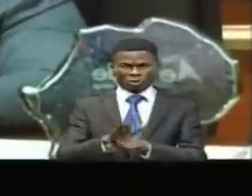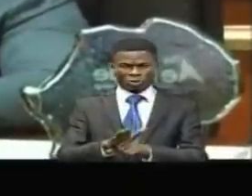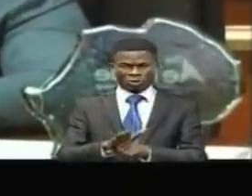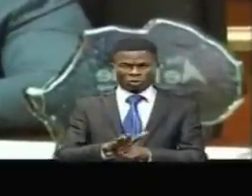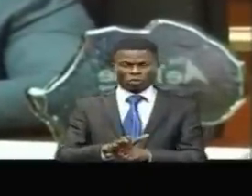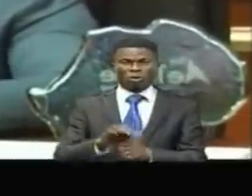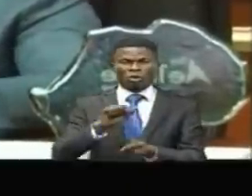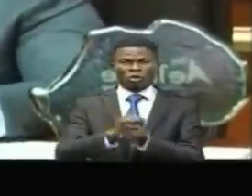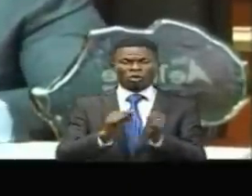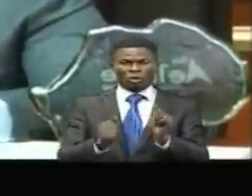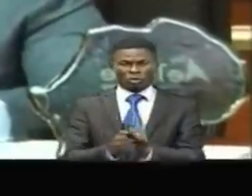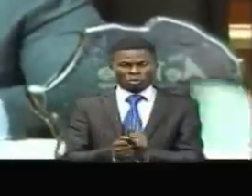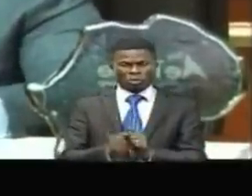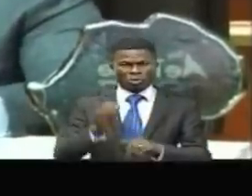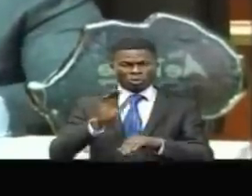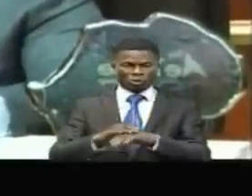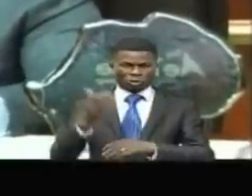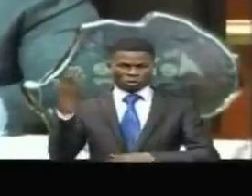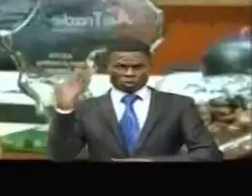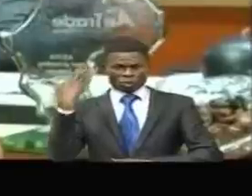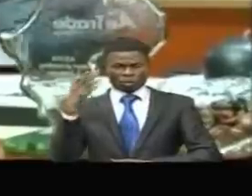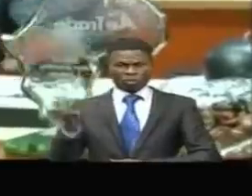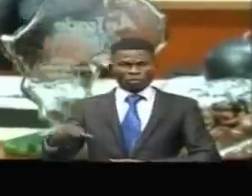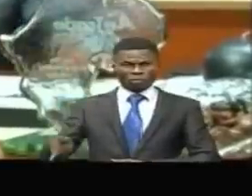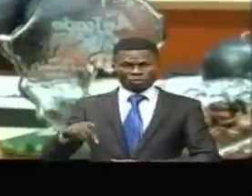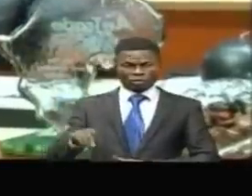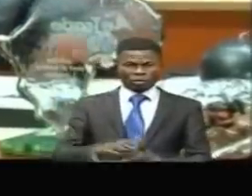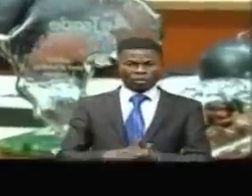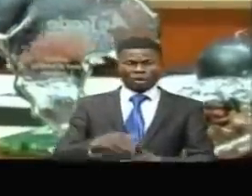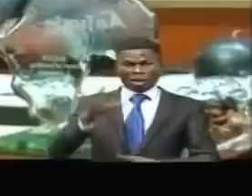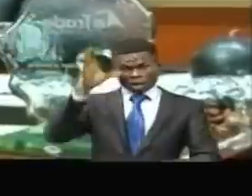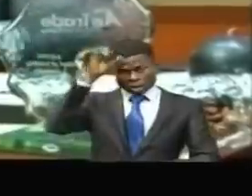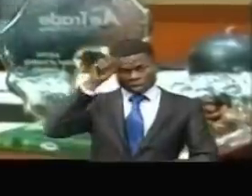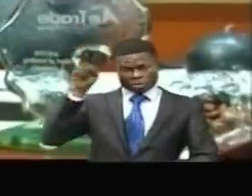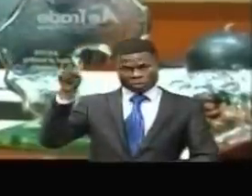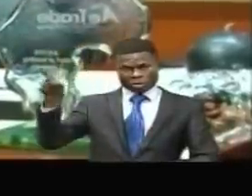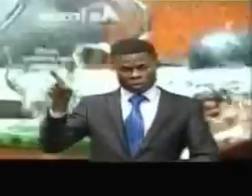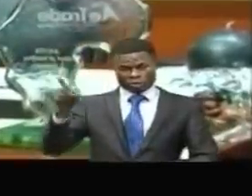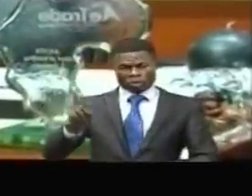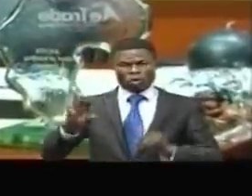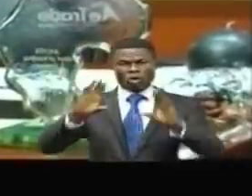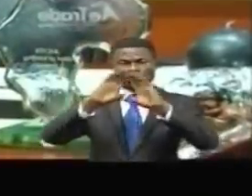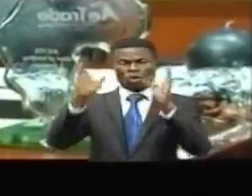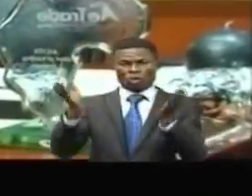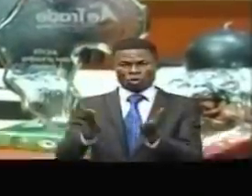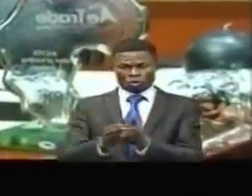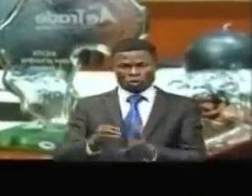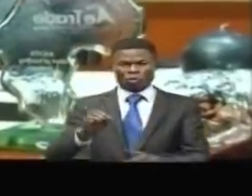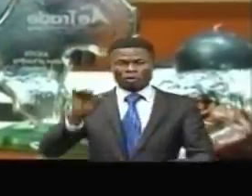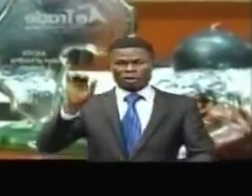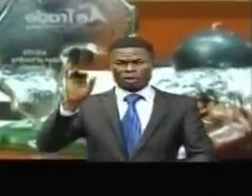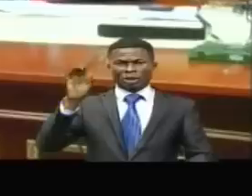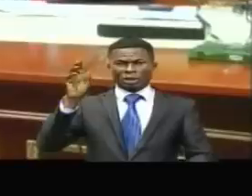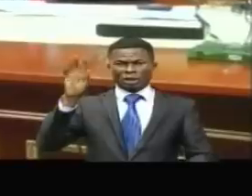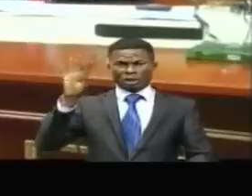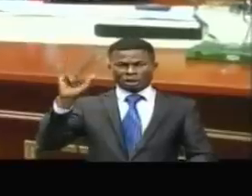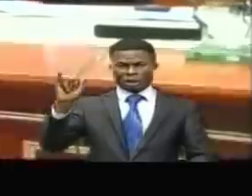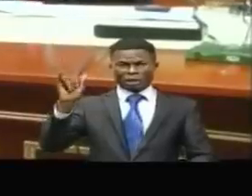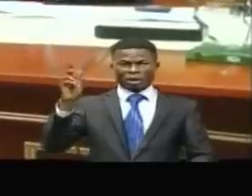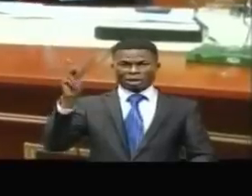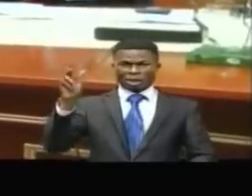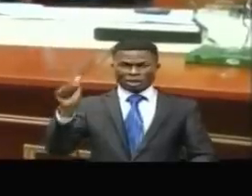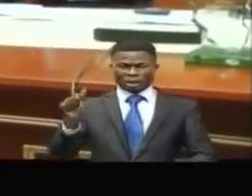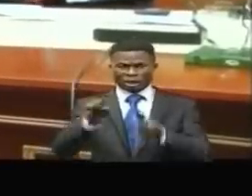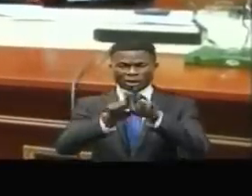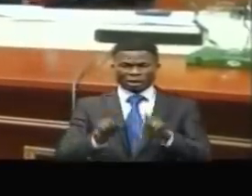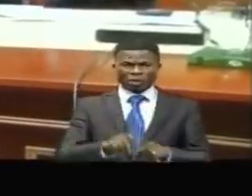les tensions vécues il y a quelques jours dans la province de Maïndombé entre les communautés Yaka et Teke. Le